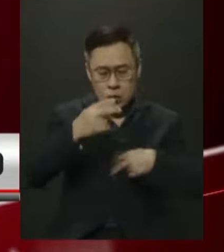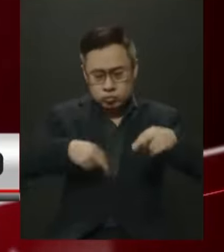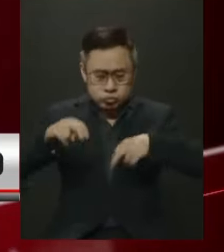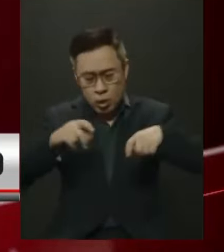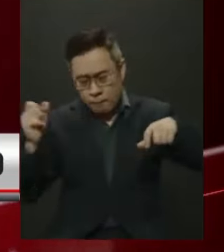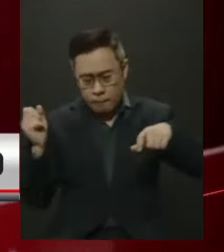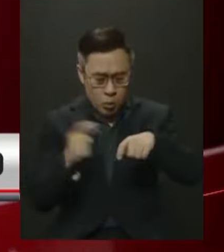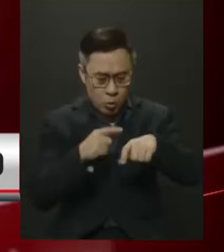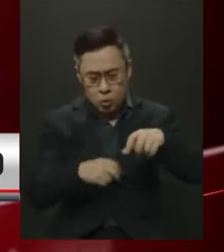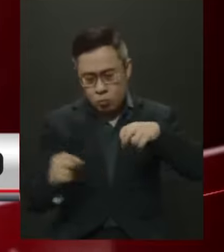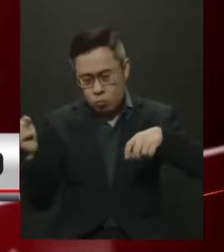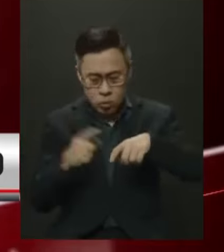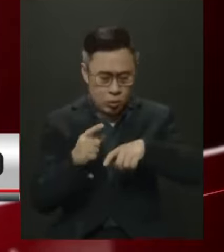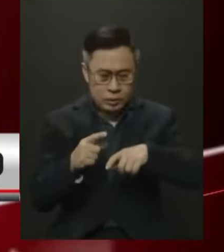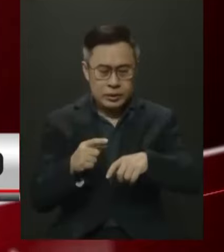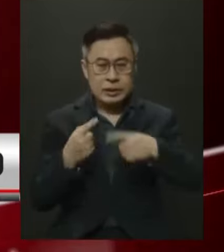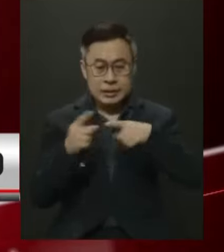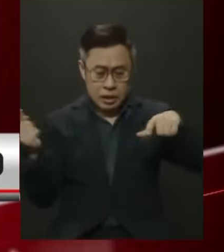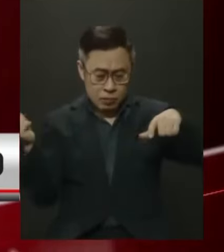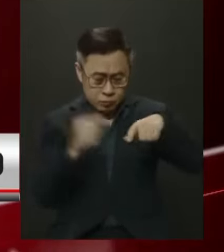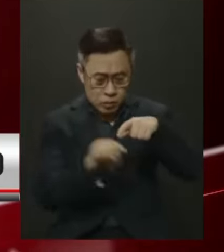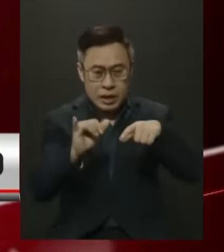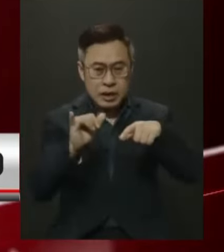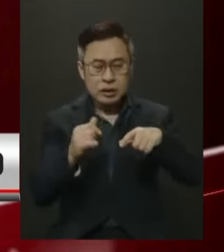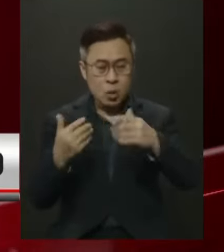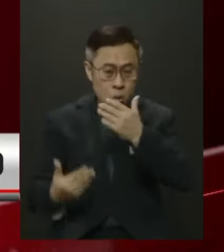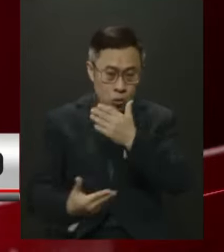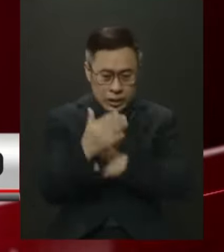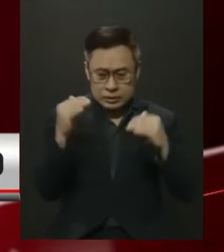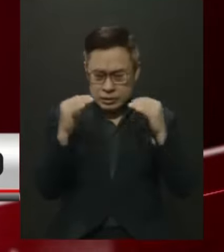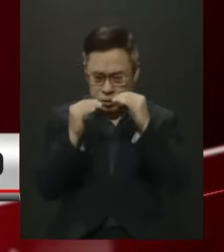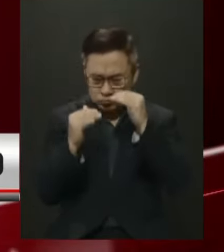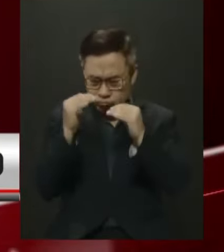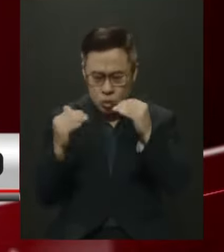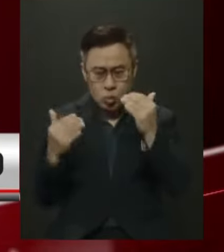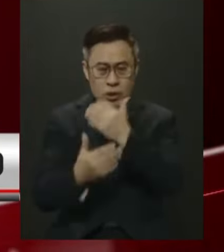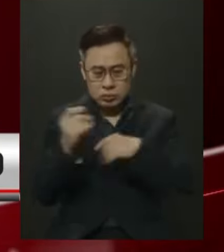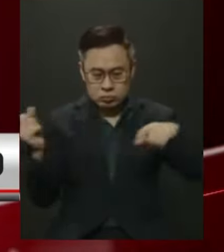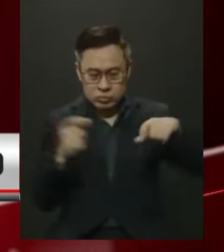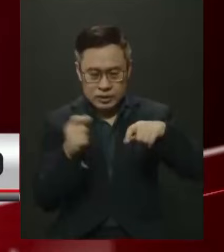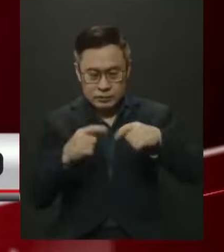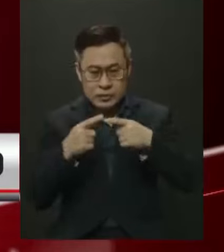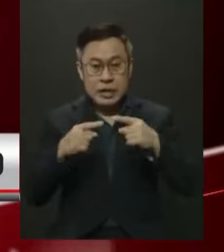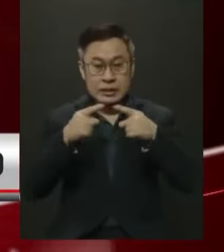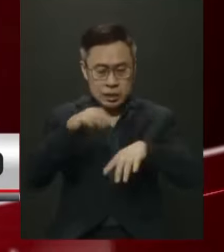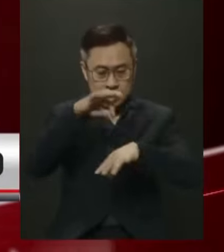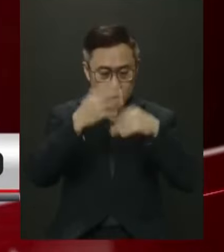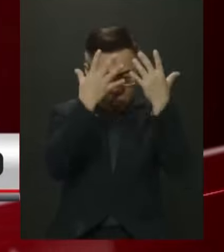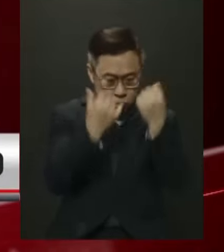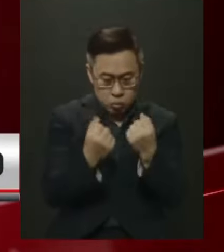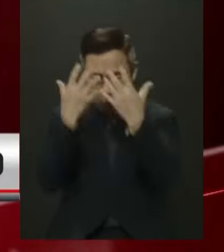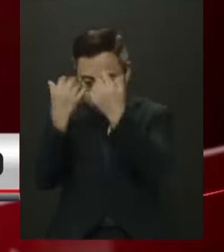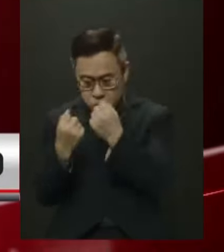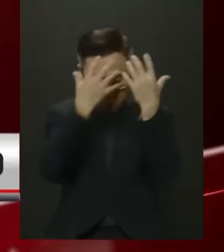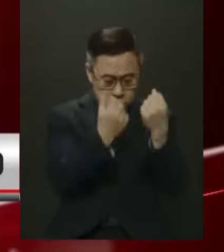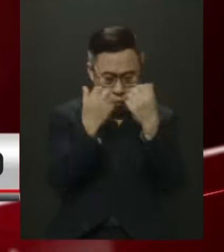ตูนะครับนี่ครับคือโอกาสก็มีทั้ง2ทีมครับแต่ว่าต้องชมผู้สาประตูทั้ง2ฝั่งนะครับที่สม